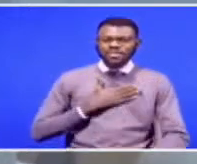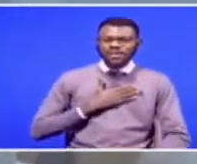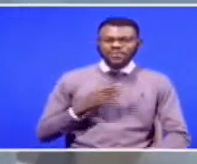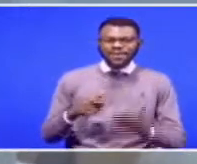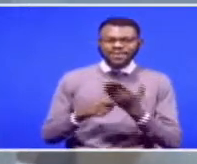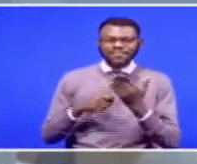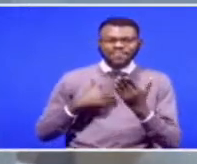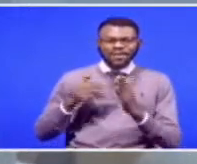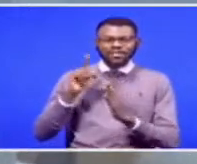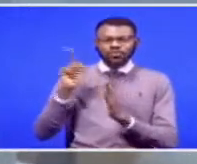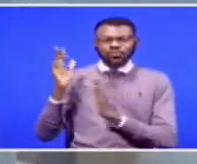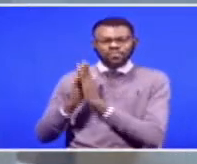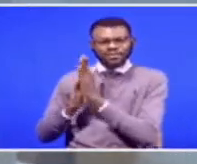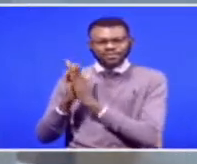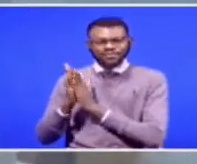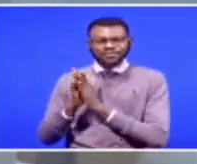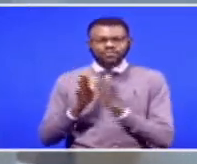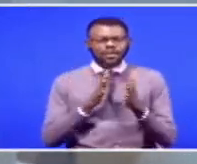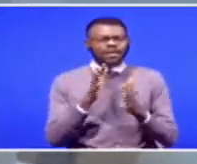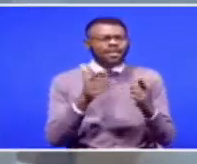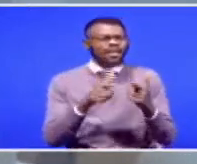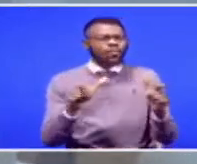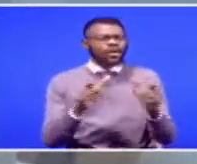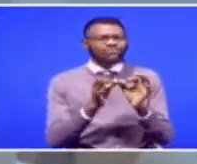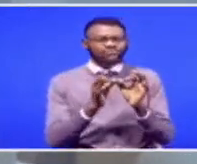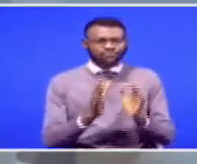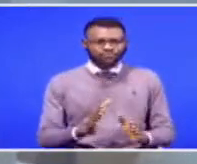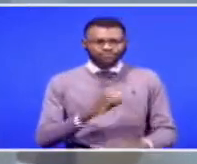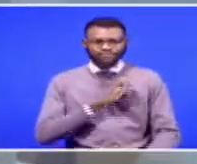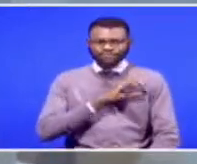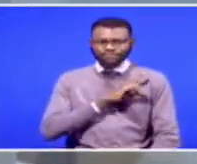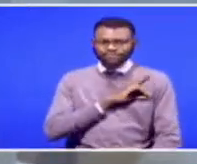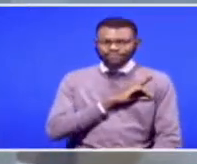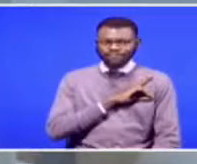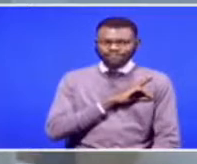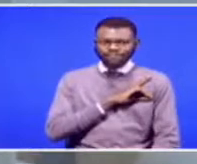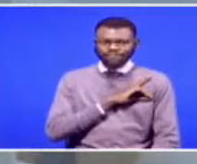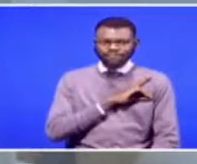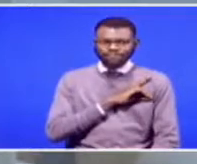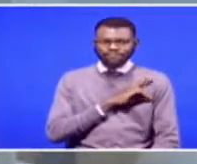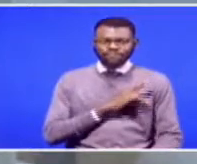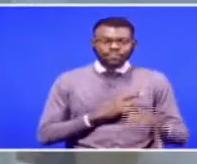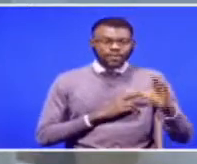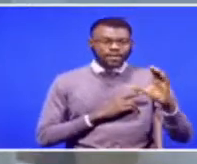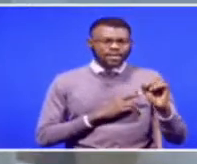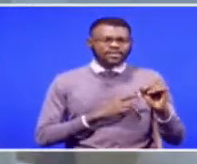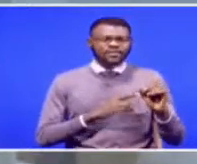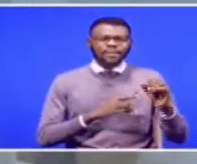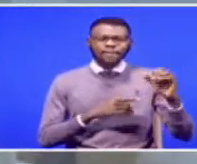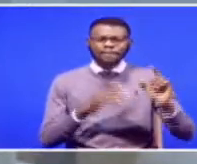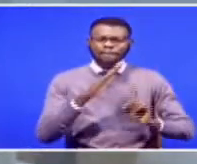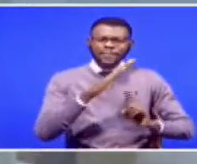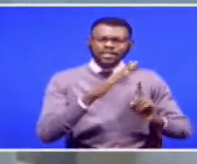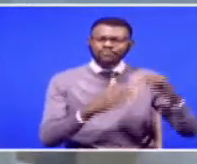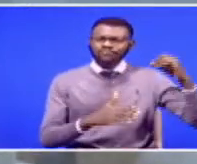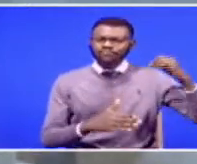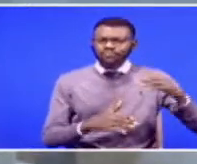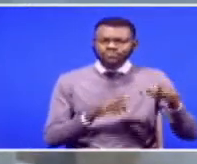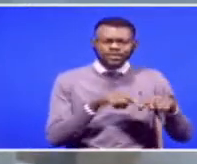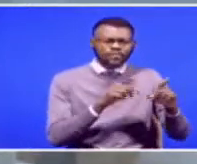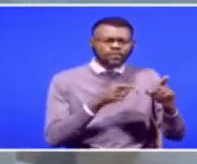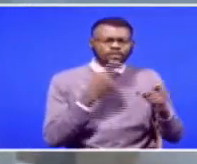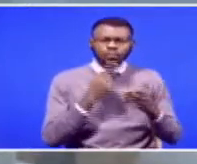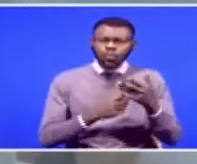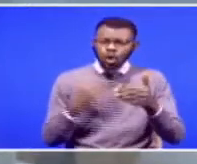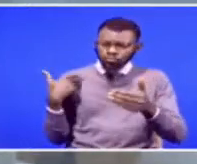wangu ni Zubeida Kananu na mkalimani wa ishara ni Damian Evans. Waziri wa kawi Davis Chirchir anasema kufikia